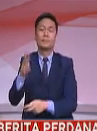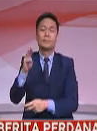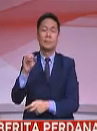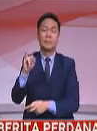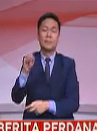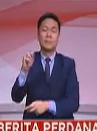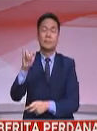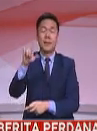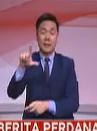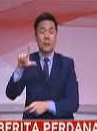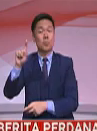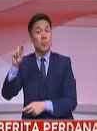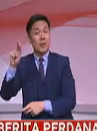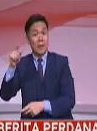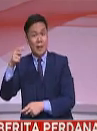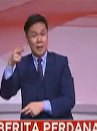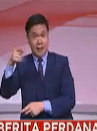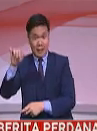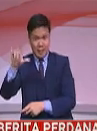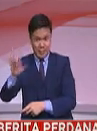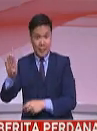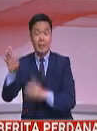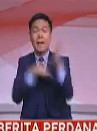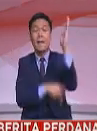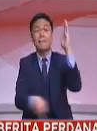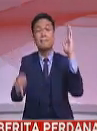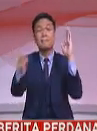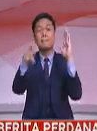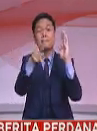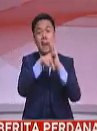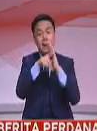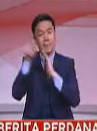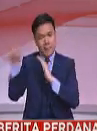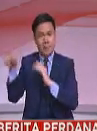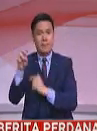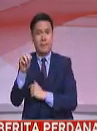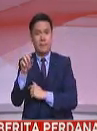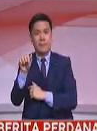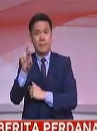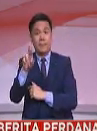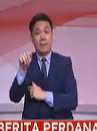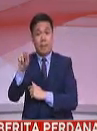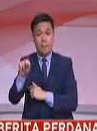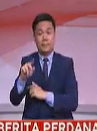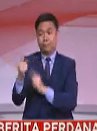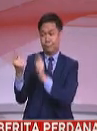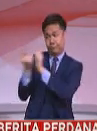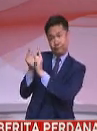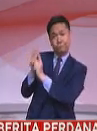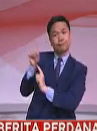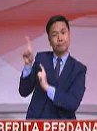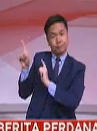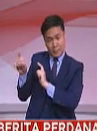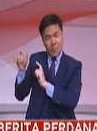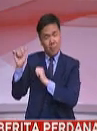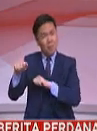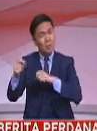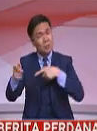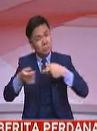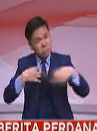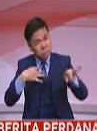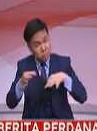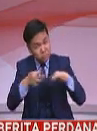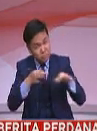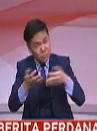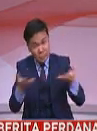Ismail Abdul Muthalib yang juga ahli paling Marine atau sih mungkin boleh Hah prinsip antara perkembangan semasa